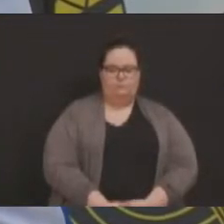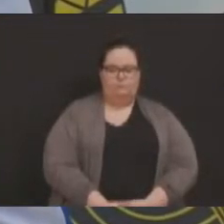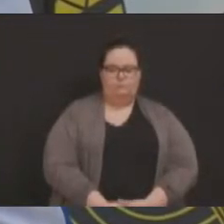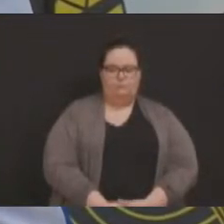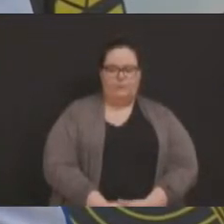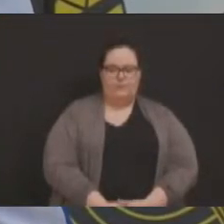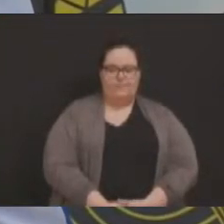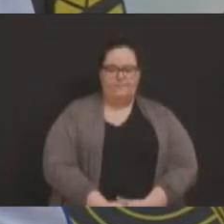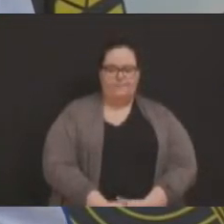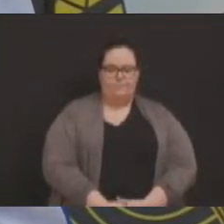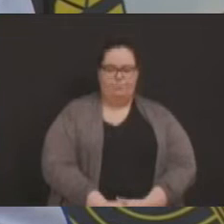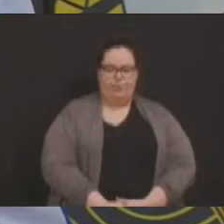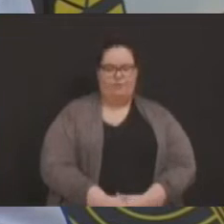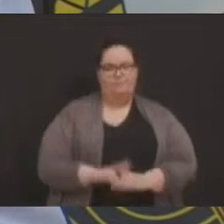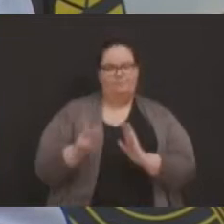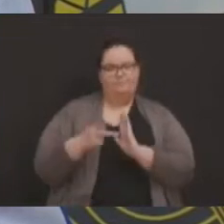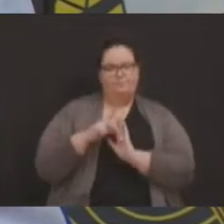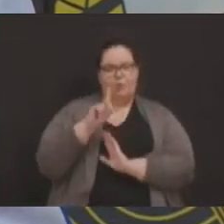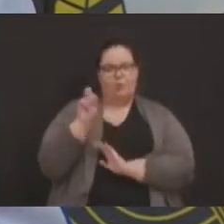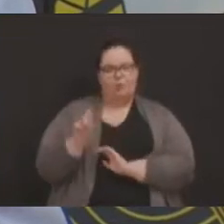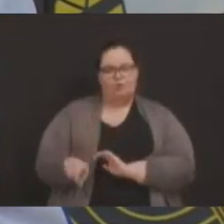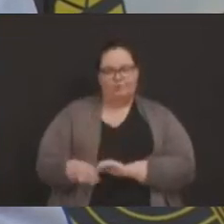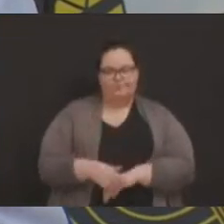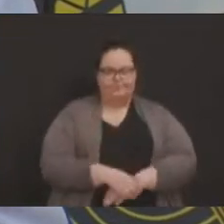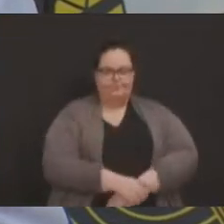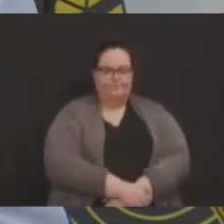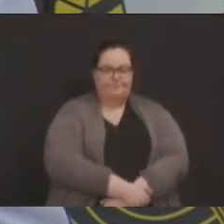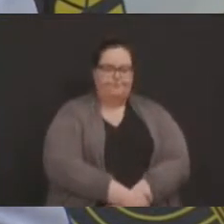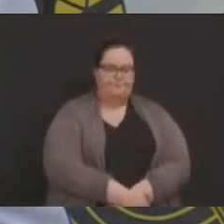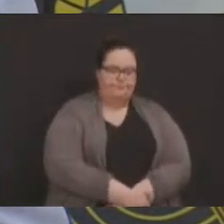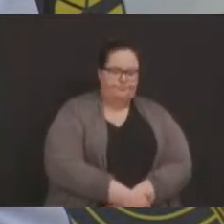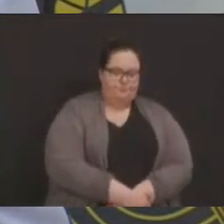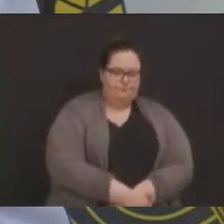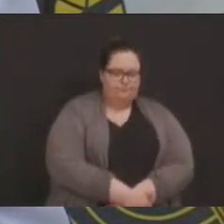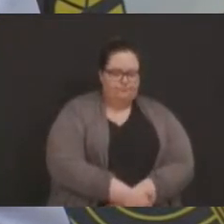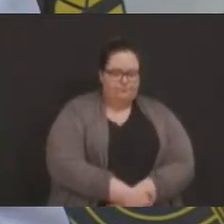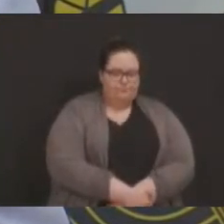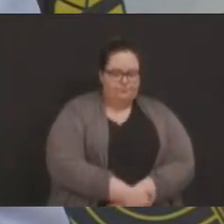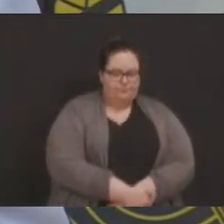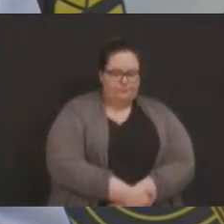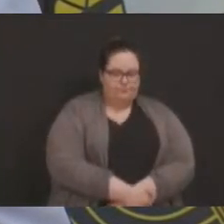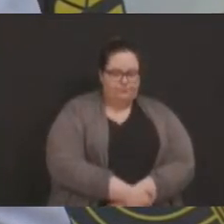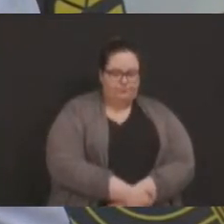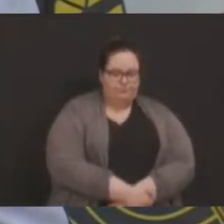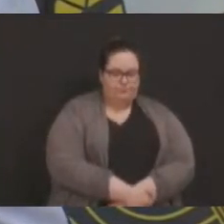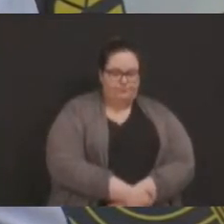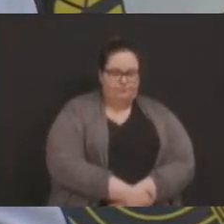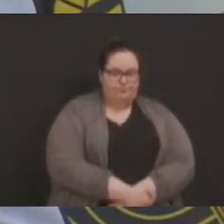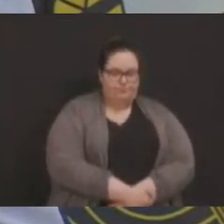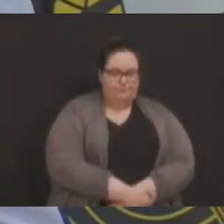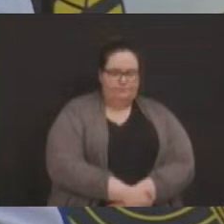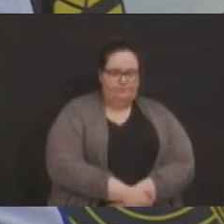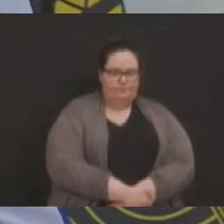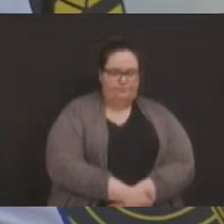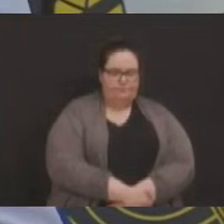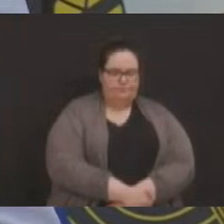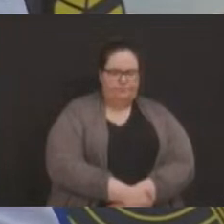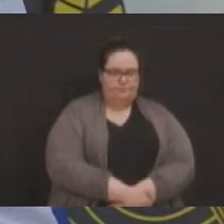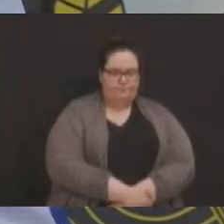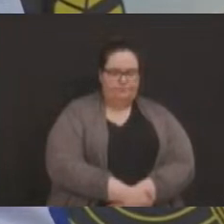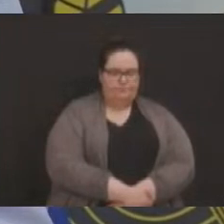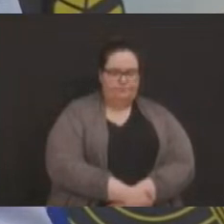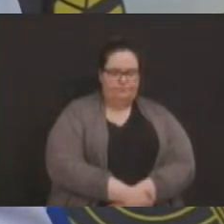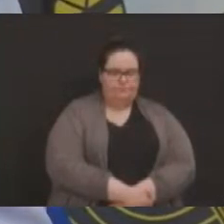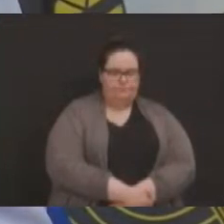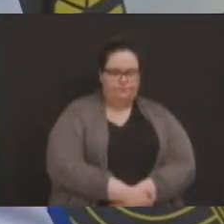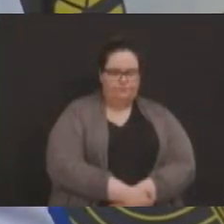savoir, lorsque une personne est testée positive, le conjoint ou la conjointe à l'intérieur de la maison,